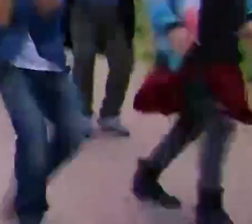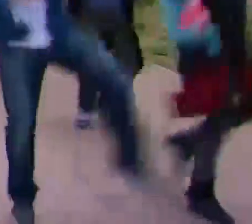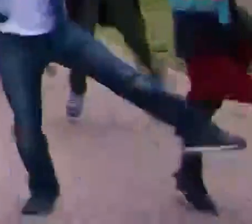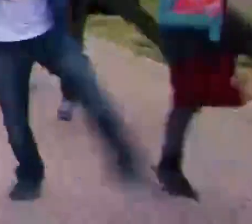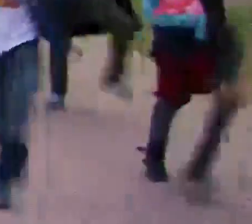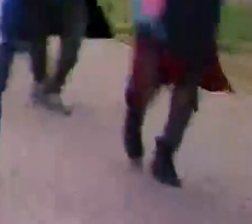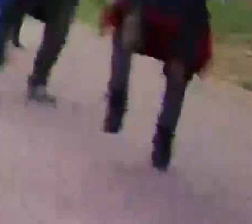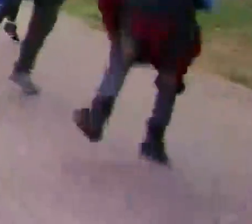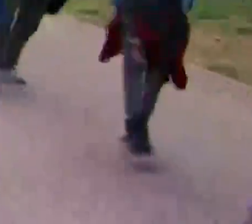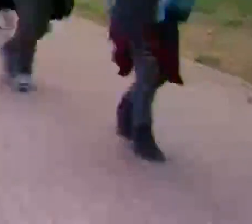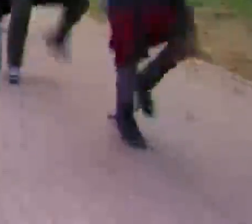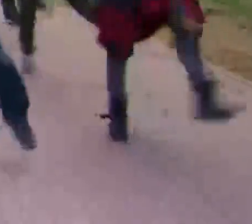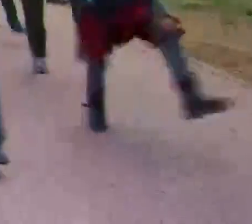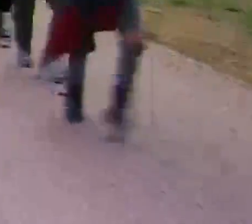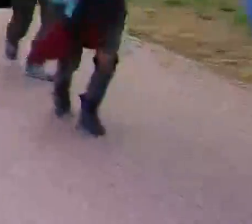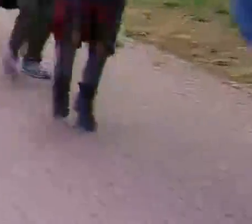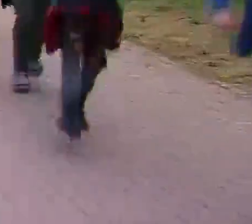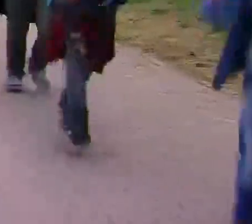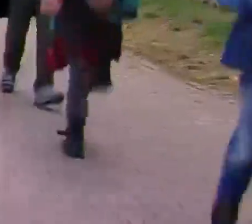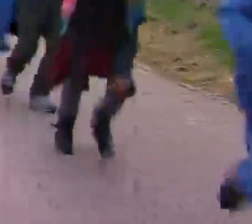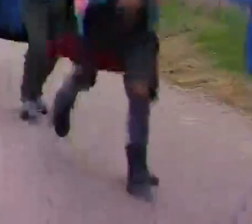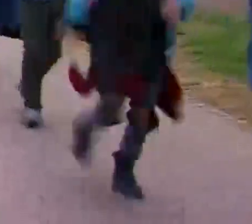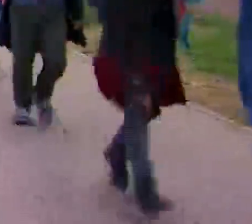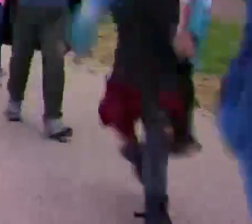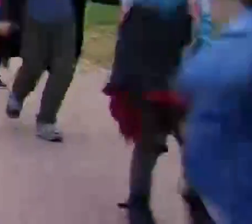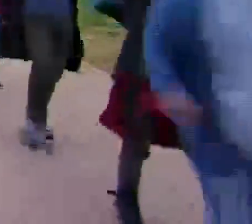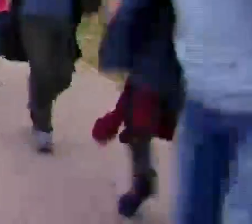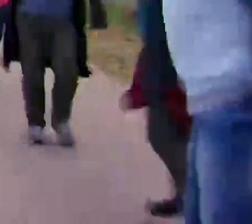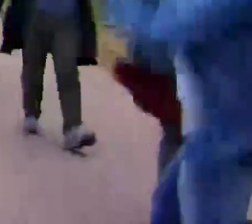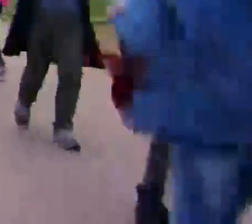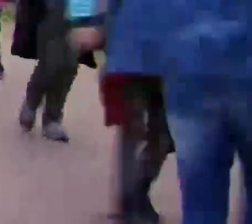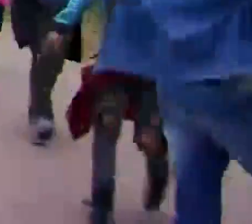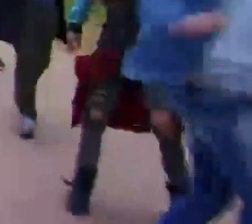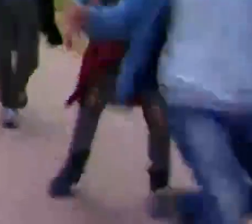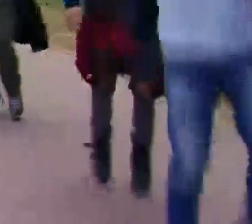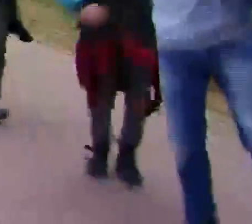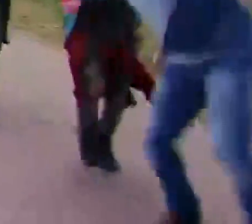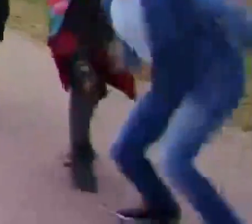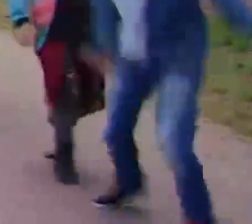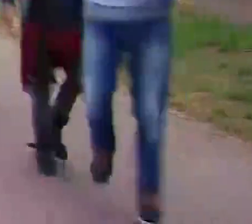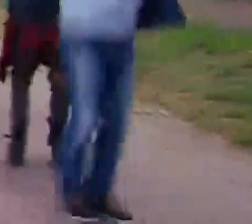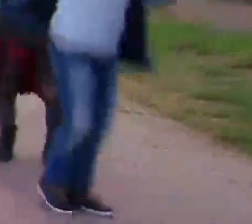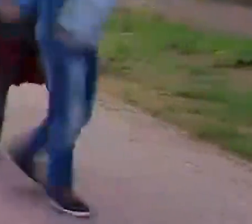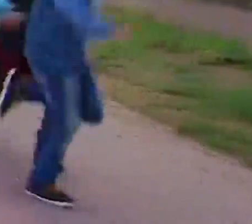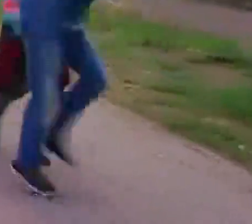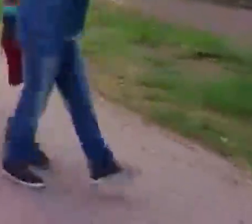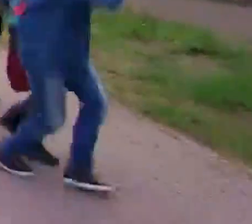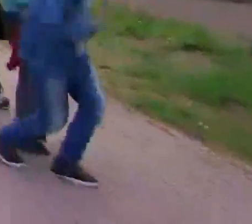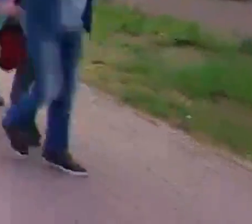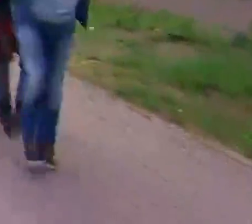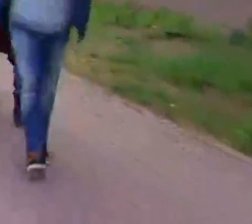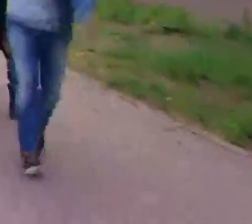doğru ilerlemeyi sürdürdüler. Kendi çevrelerinde döndüler. Ritimle el çırpıp yan dönüyor. Kollarını gene öne arkaya açıp